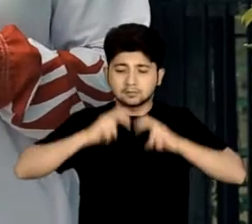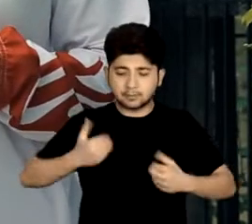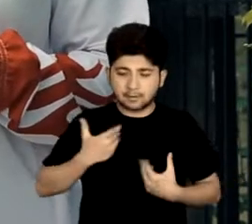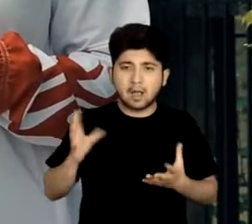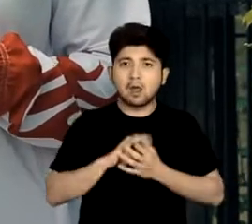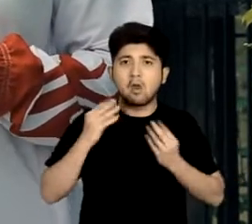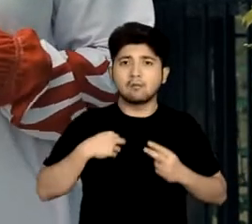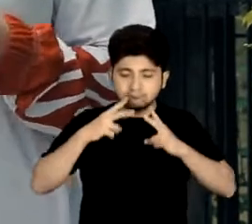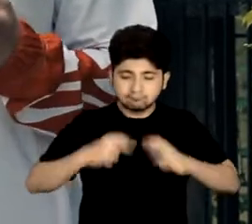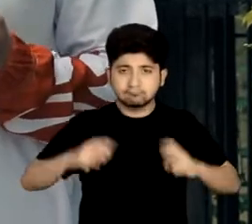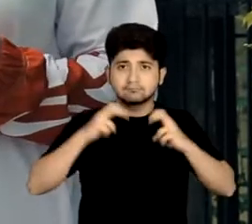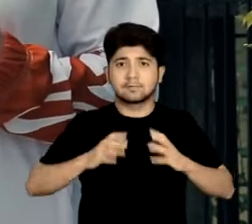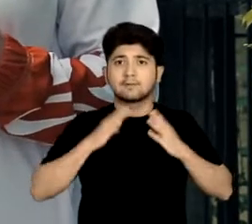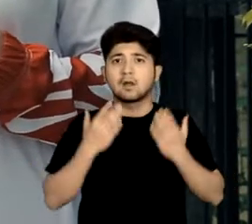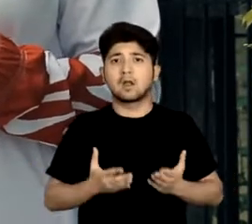halindeydi benim için.